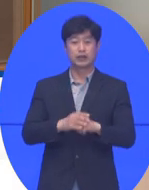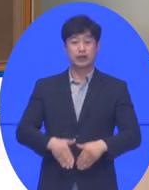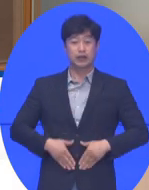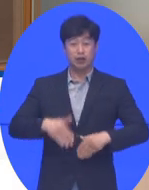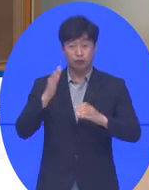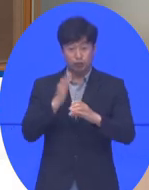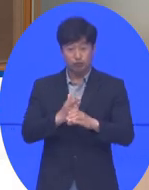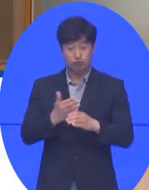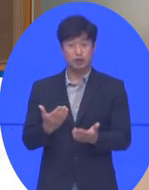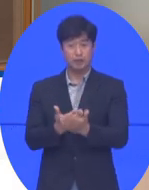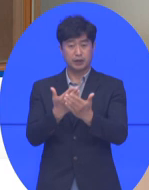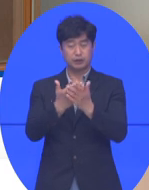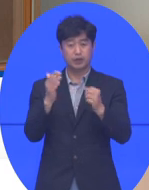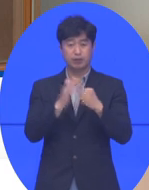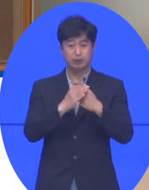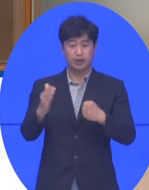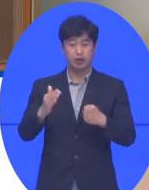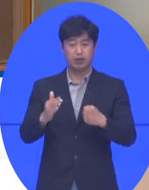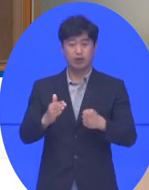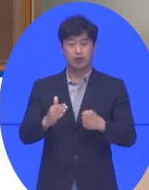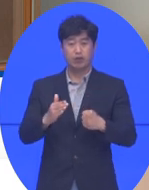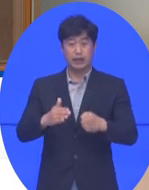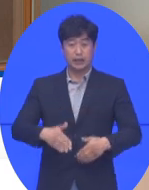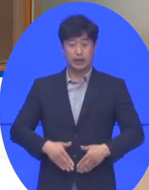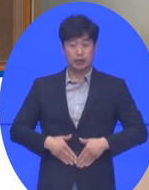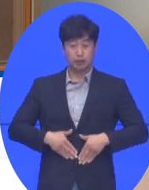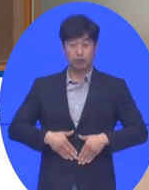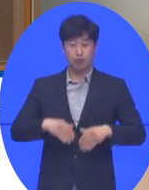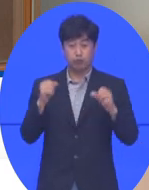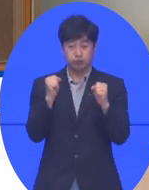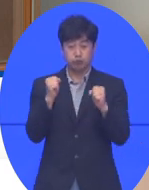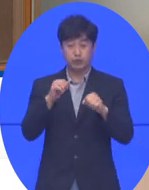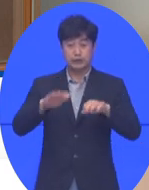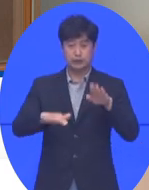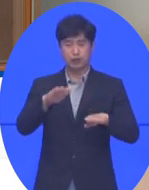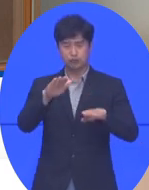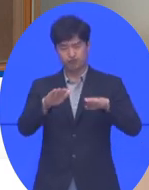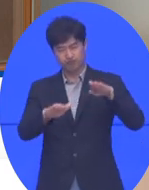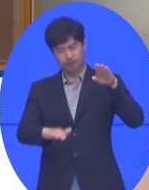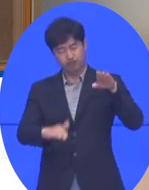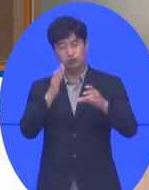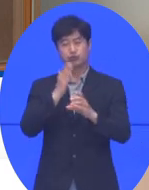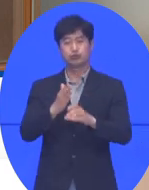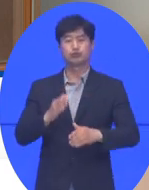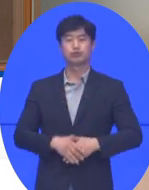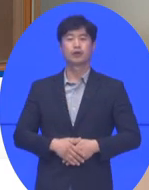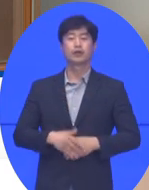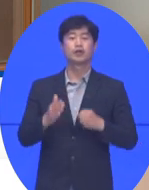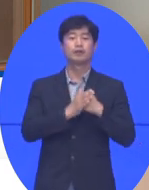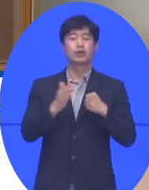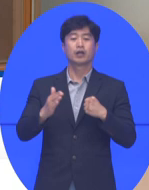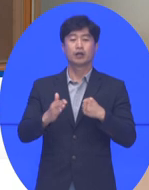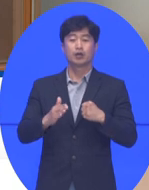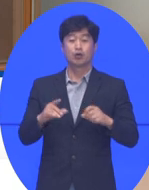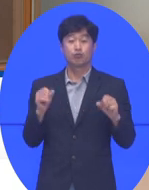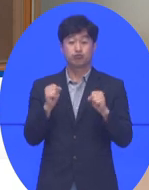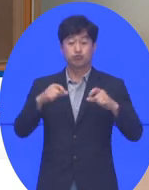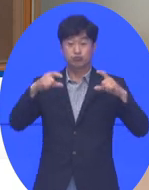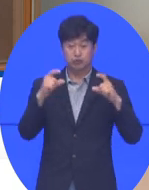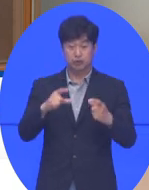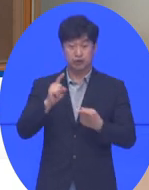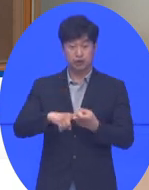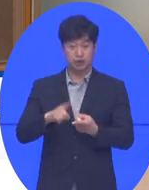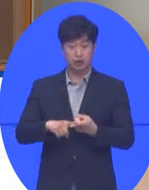남부 중심으로 성장하기 때문에 경기 남북 간의 격차는 더 벌어지고 있습니다. 따라서 북부지역에